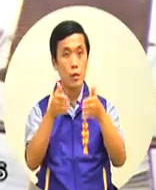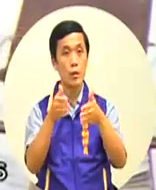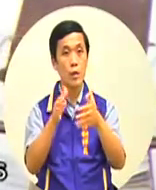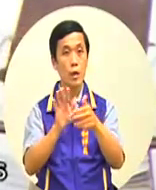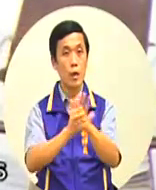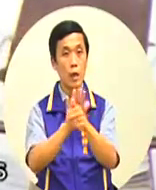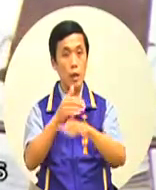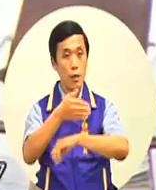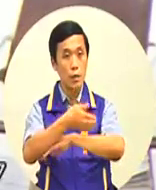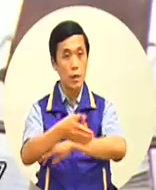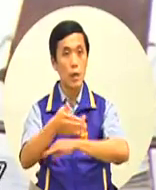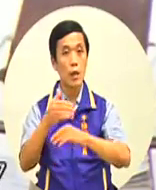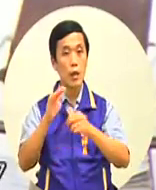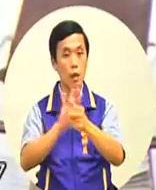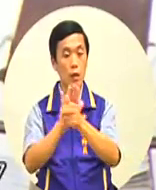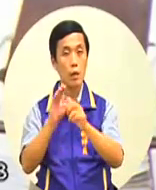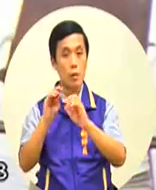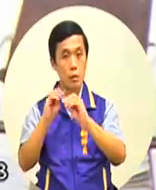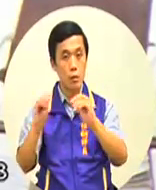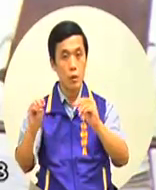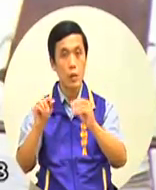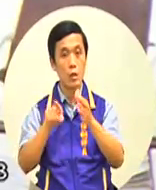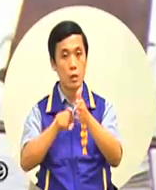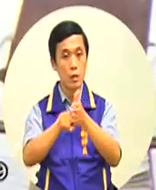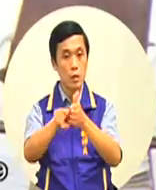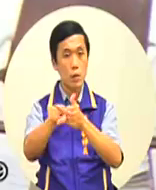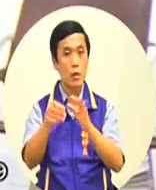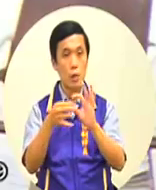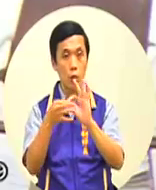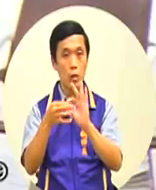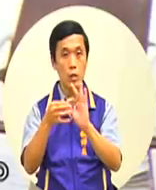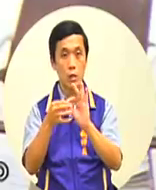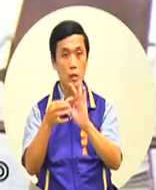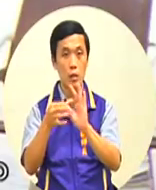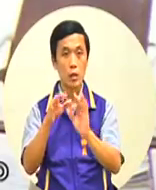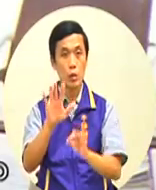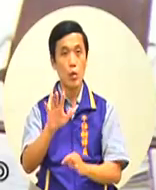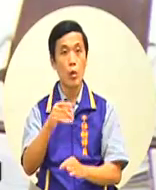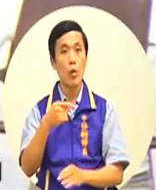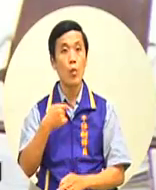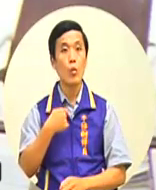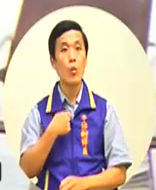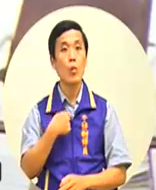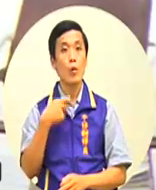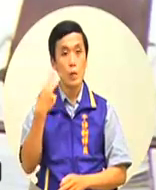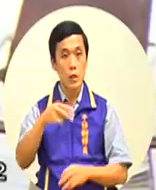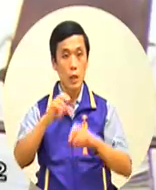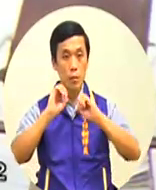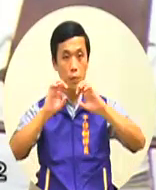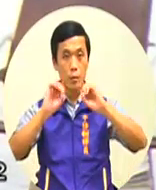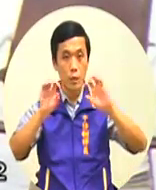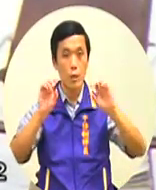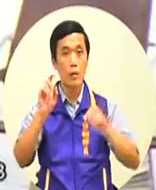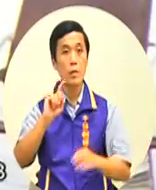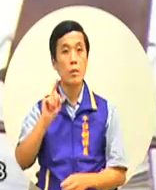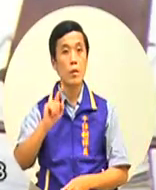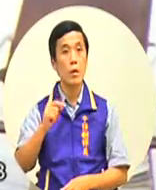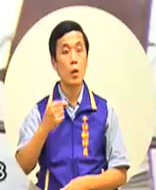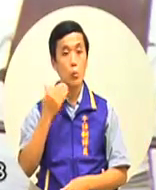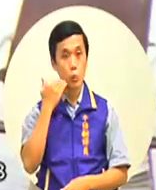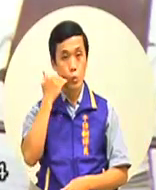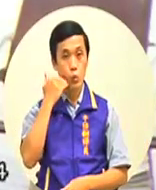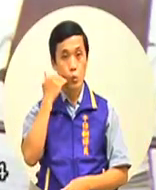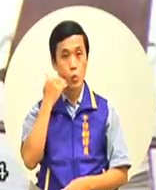爱土地是有直接的关系，所以我 就也再呼吁一下，我们如果能够大